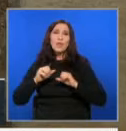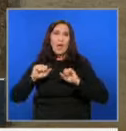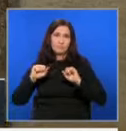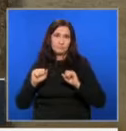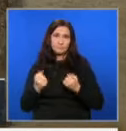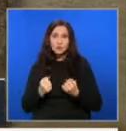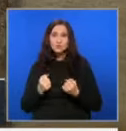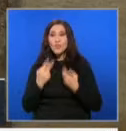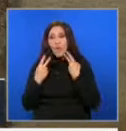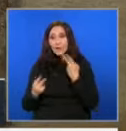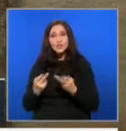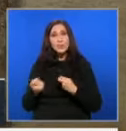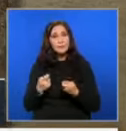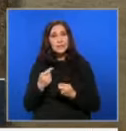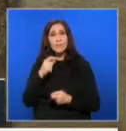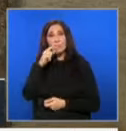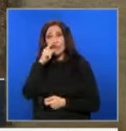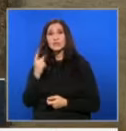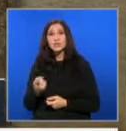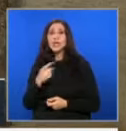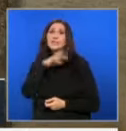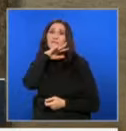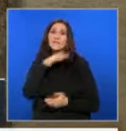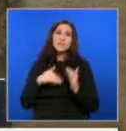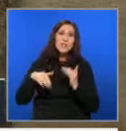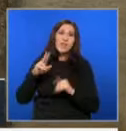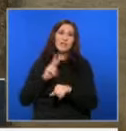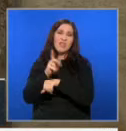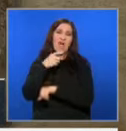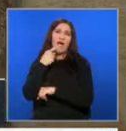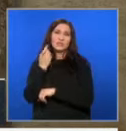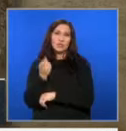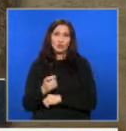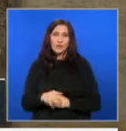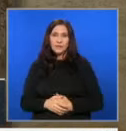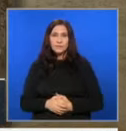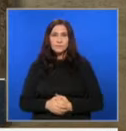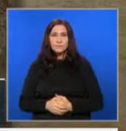време наличен на пазара, е предназначен за възрастни над 12 години. И,